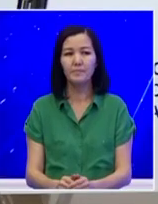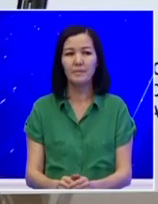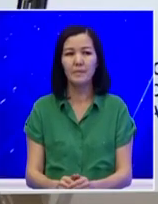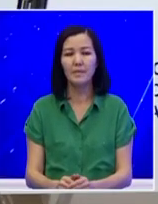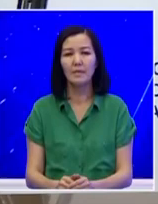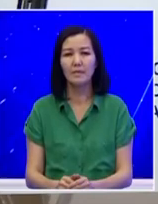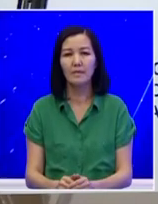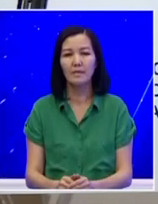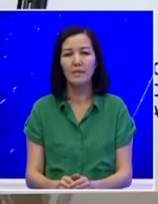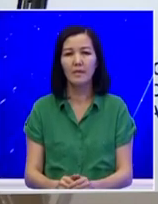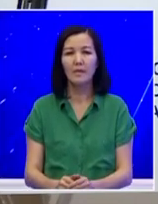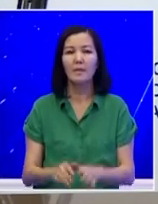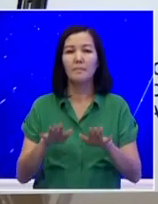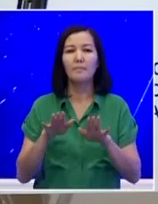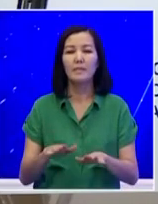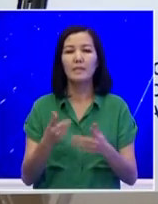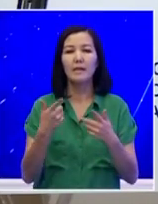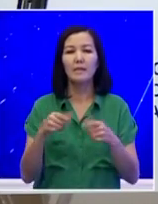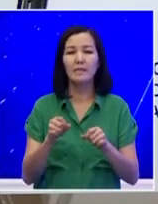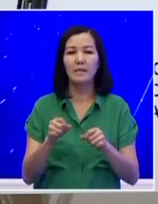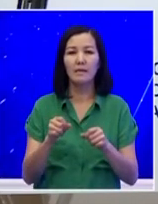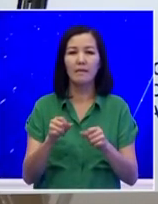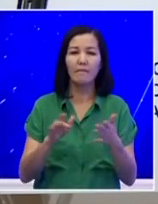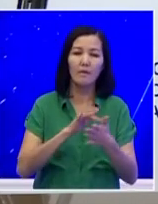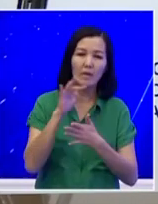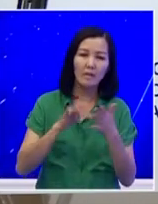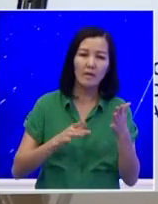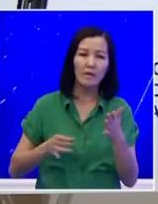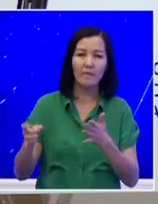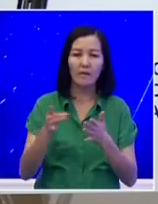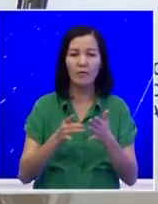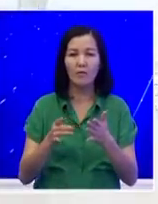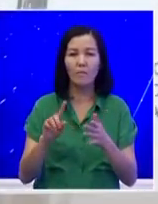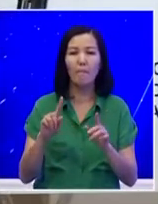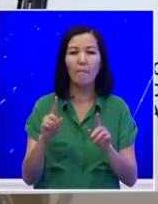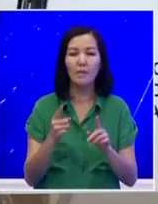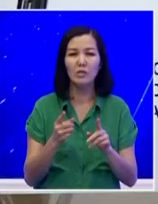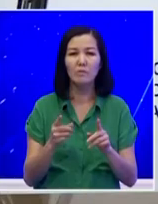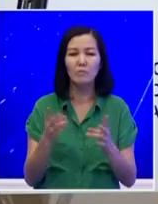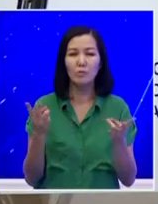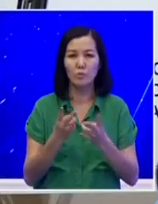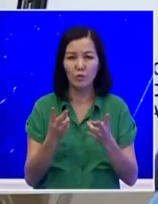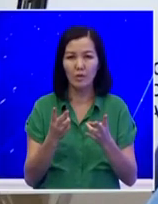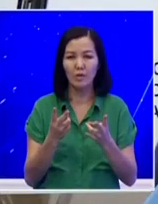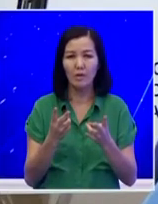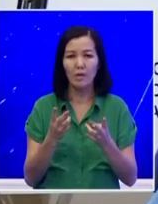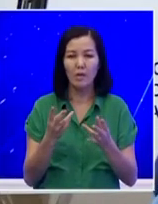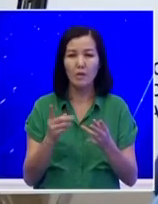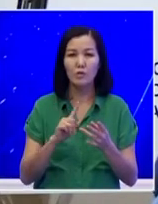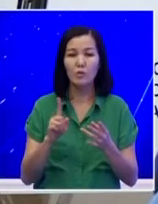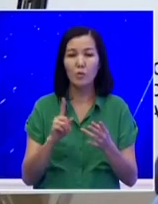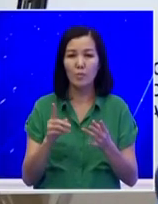Эти мобильные пункты у нас создаются в районах и городах. Для чего это мобильные пункты? Они предназначены для того,